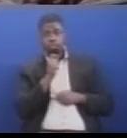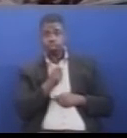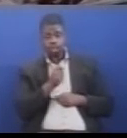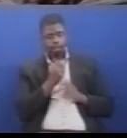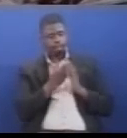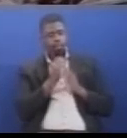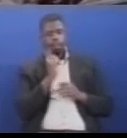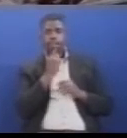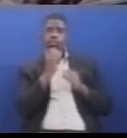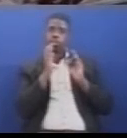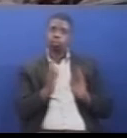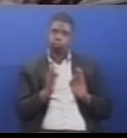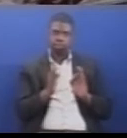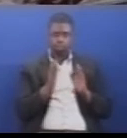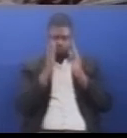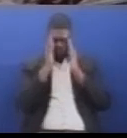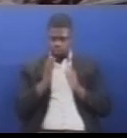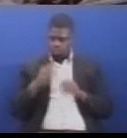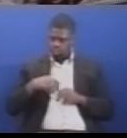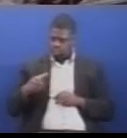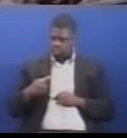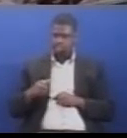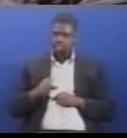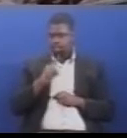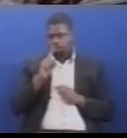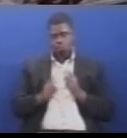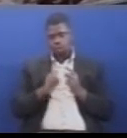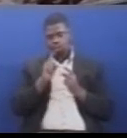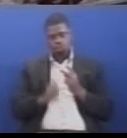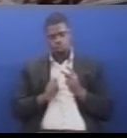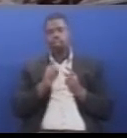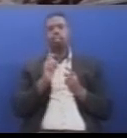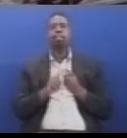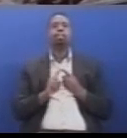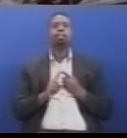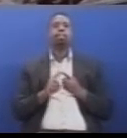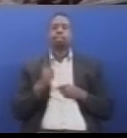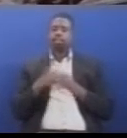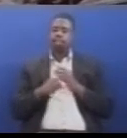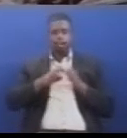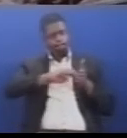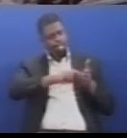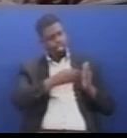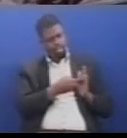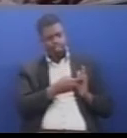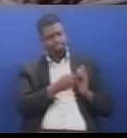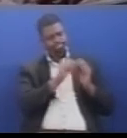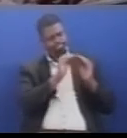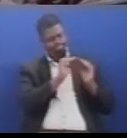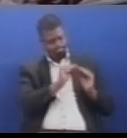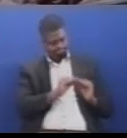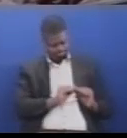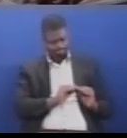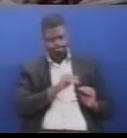ya Mheshimiwa Waziri, nina maswali mawili ya nyongeza. Kwanza, katika mikakati ambayo imeorodheshwa Mheshimiwa